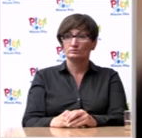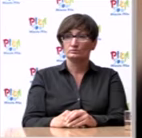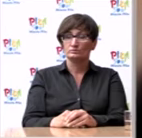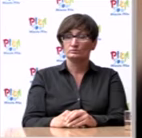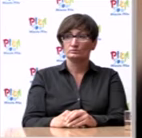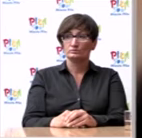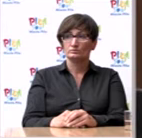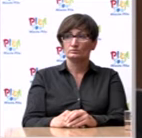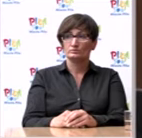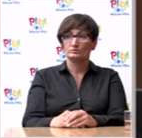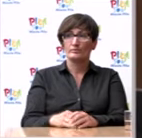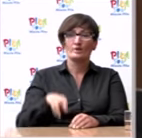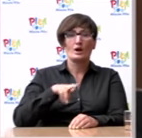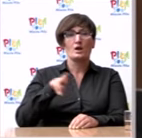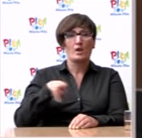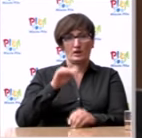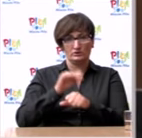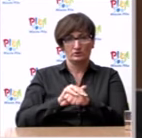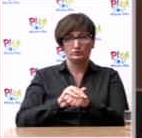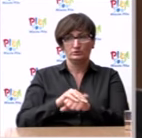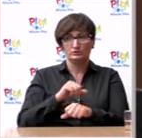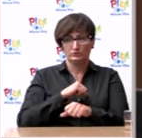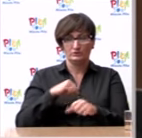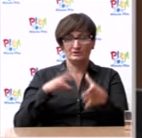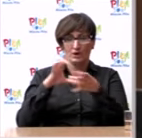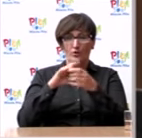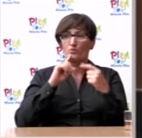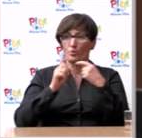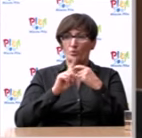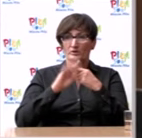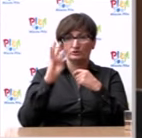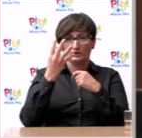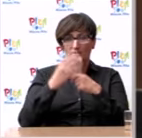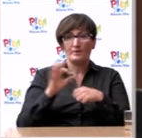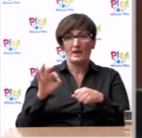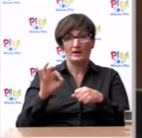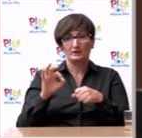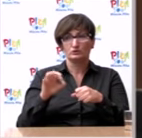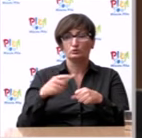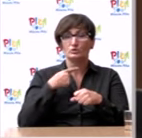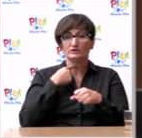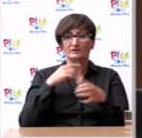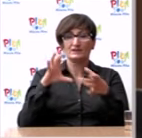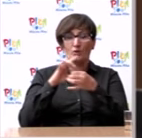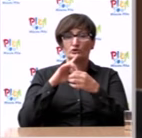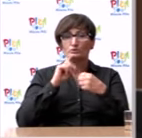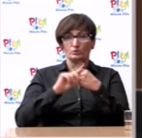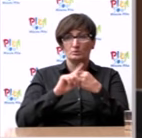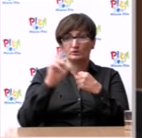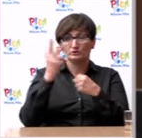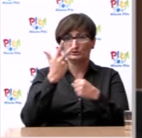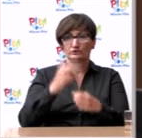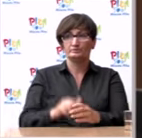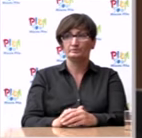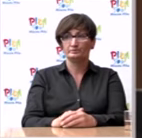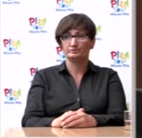Rada zaakceptowała treść załącznika nr 4. Teraz głosowanie załącznika nr 3. Kto z pań i panów radnych jest za